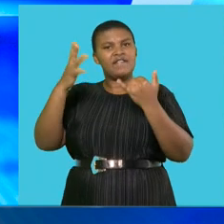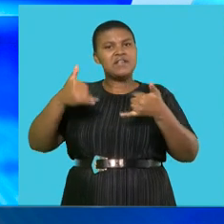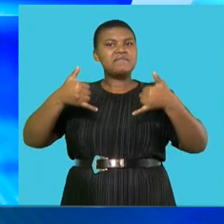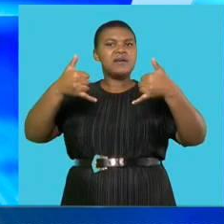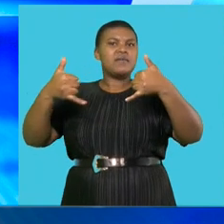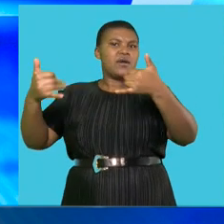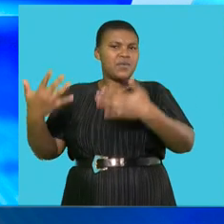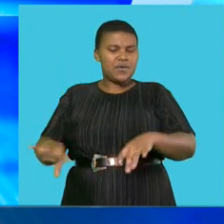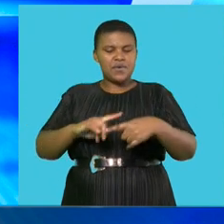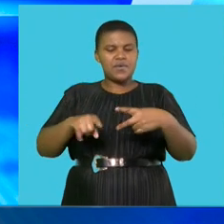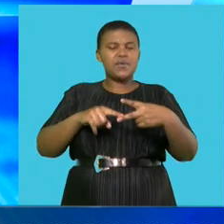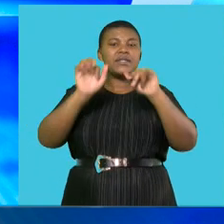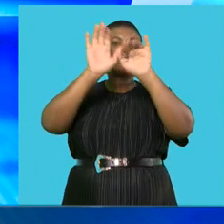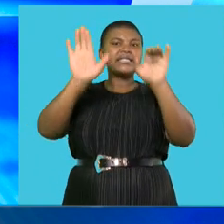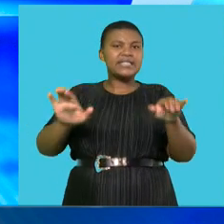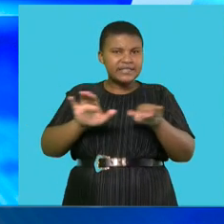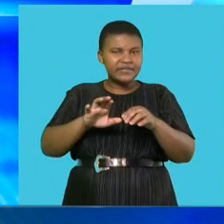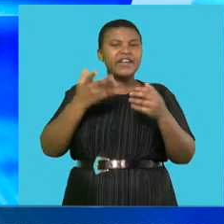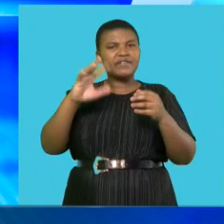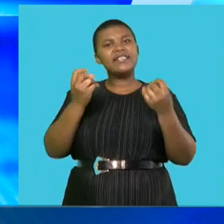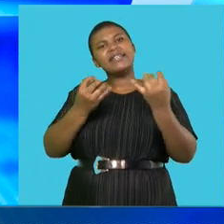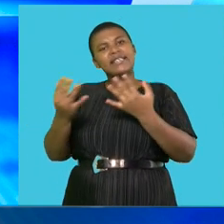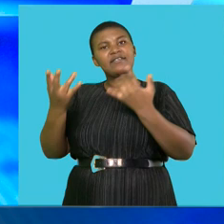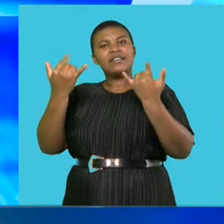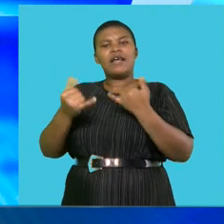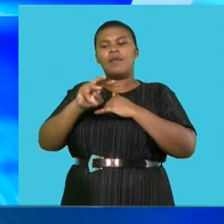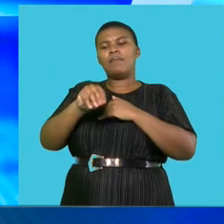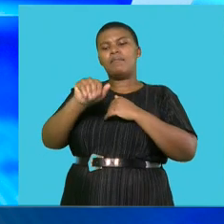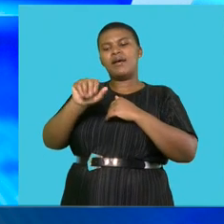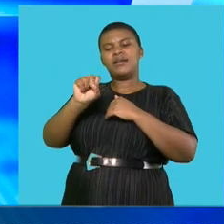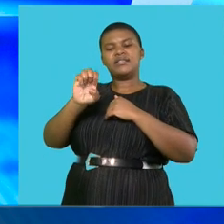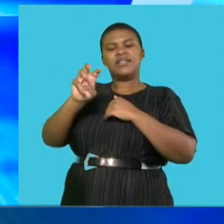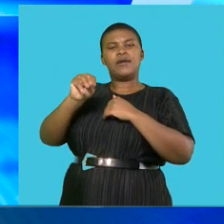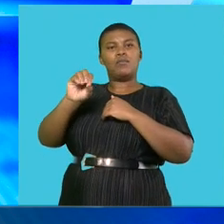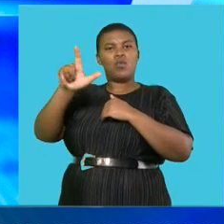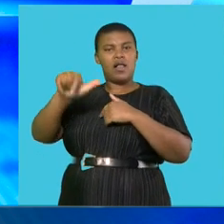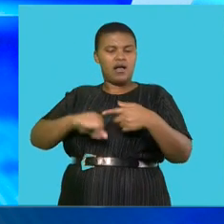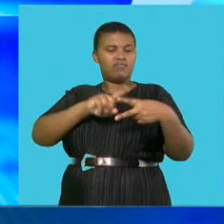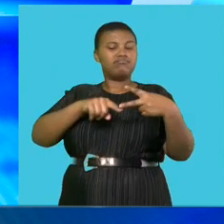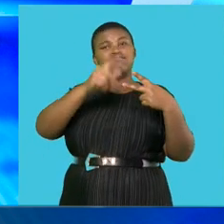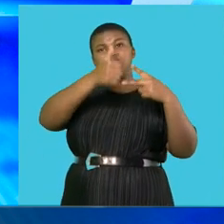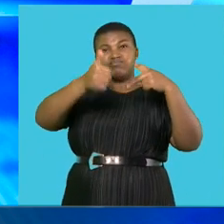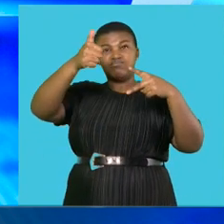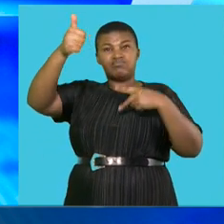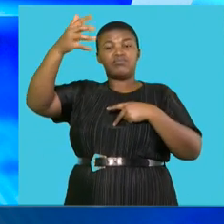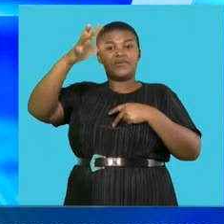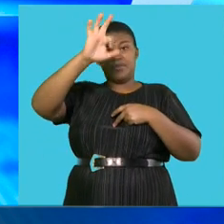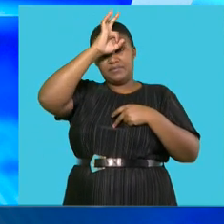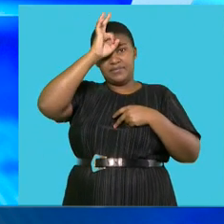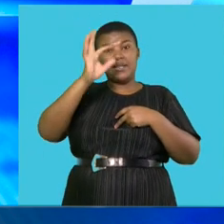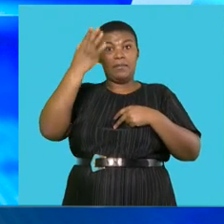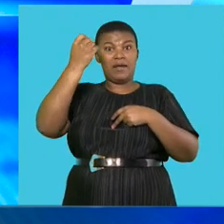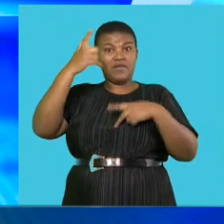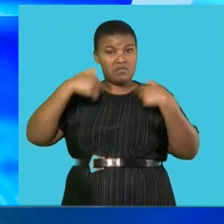itifigeti lapo kumku zwa mapoyi isa kuzole onge ufani masimula ganyini kule ipe zuluza wa SAPS betole kona i ndondo